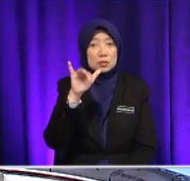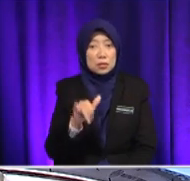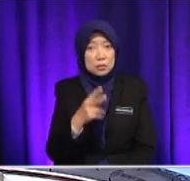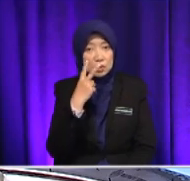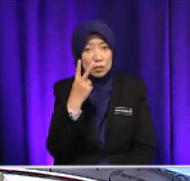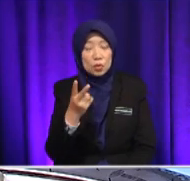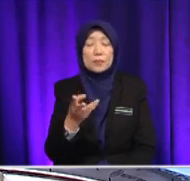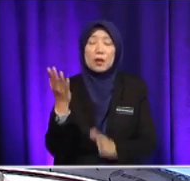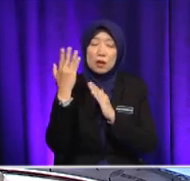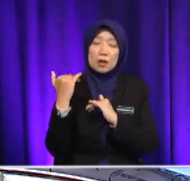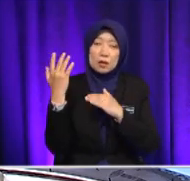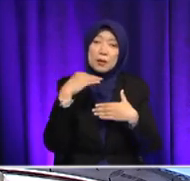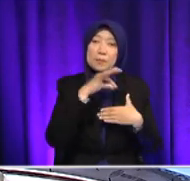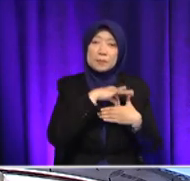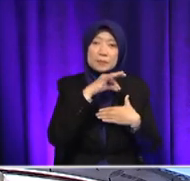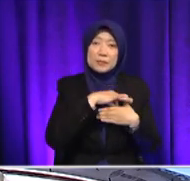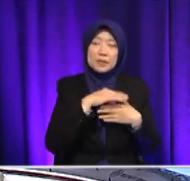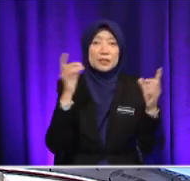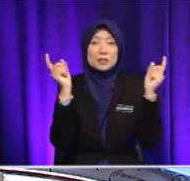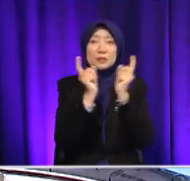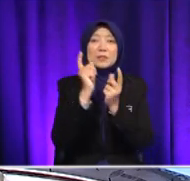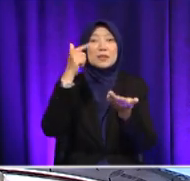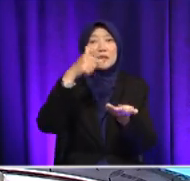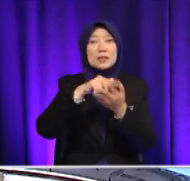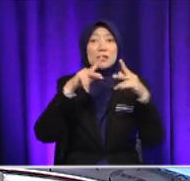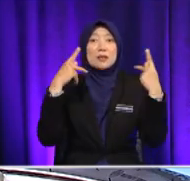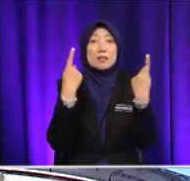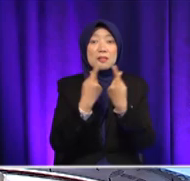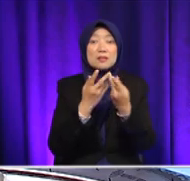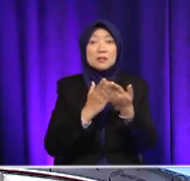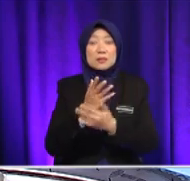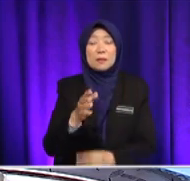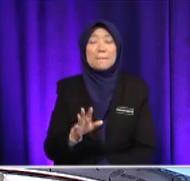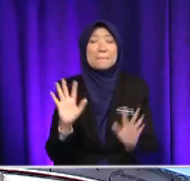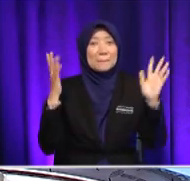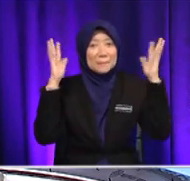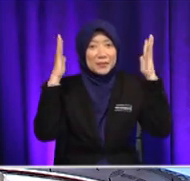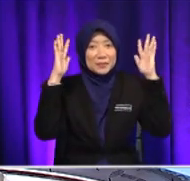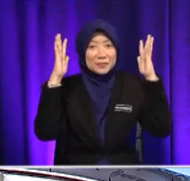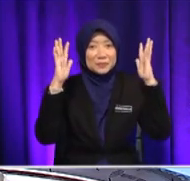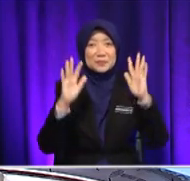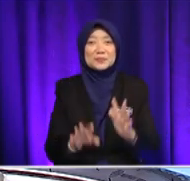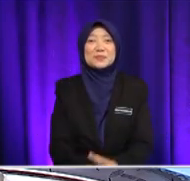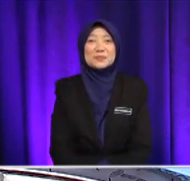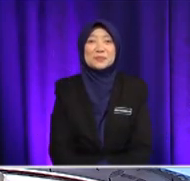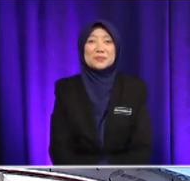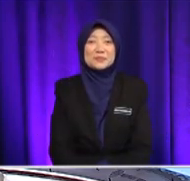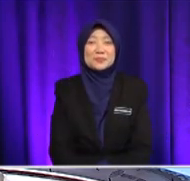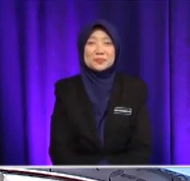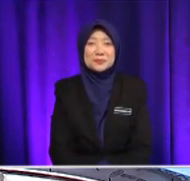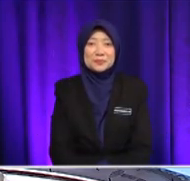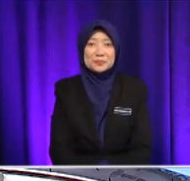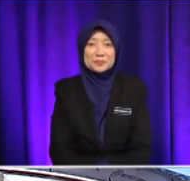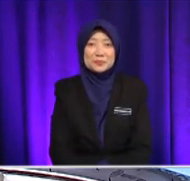manfaat kepada anda semua dan kita akan berjumpa lagi di kelas yang seterusnya. Bye semua. Bye. Terima kasih.